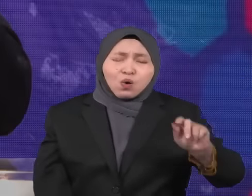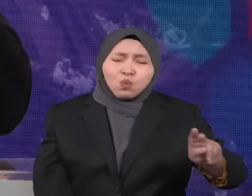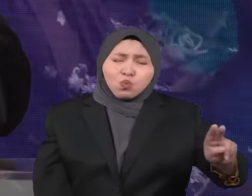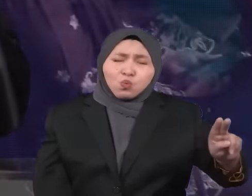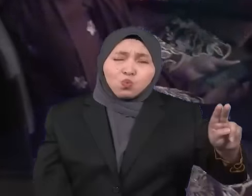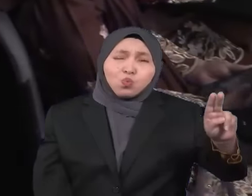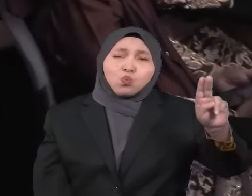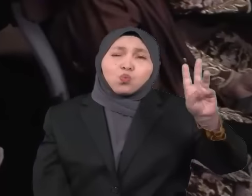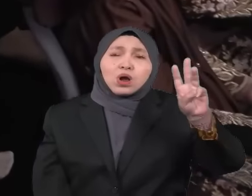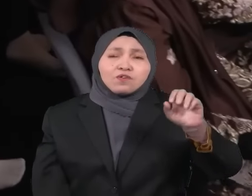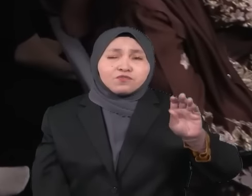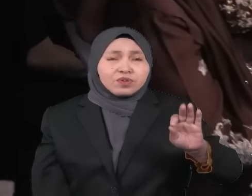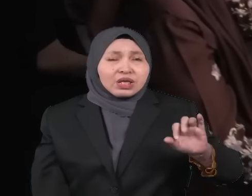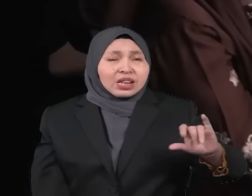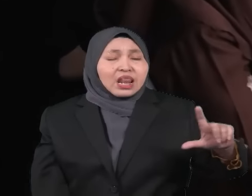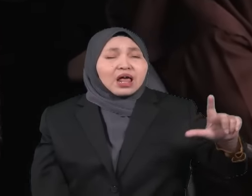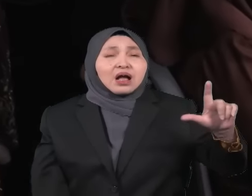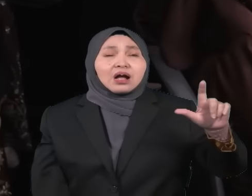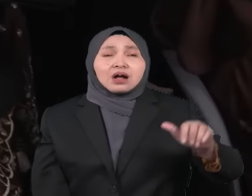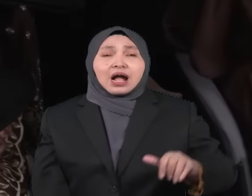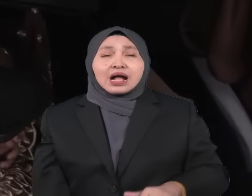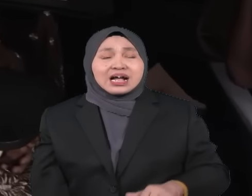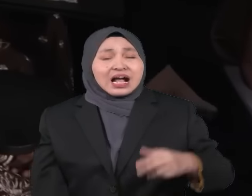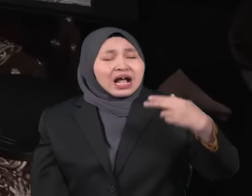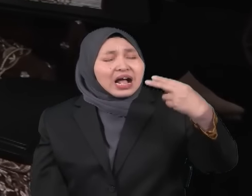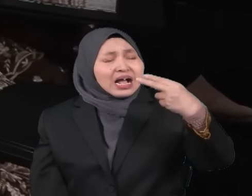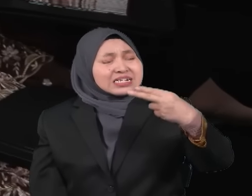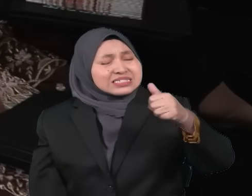Hasanatan wa fil. Satu lagi,